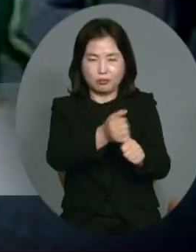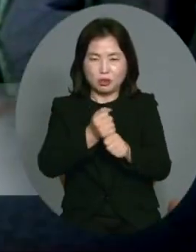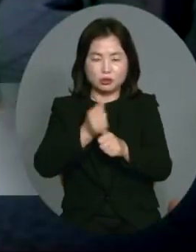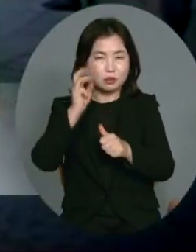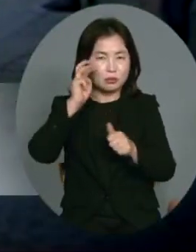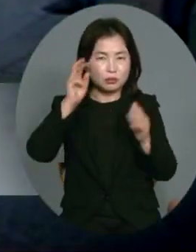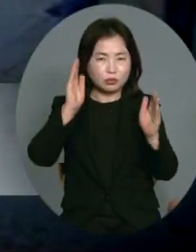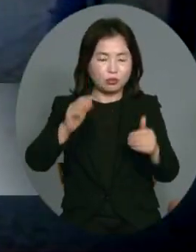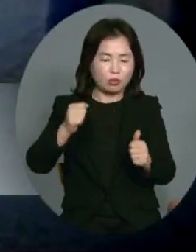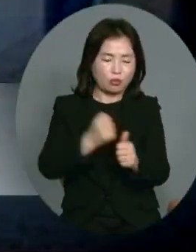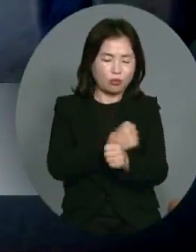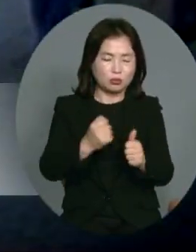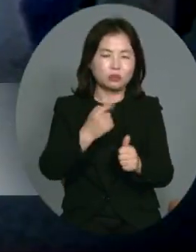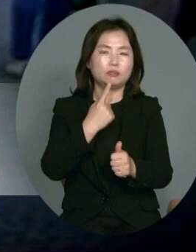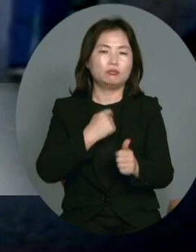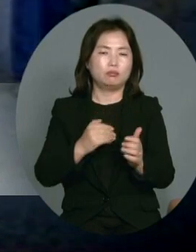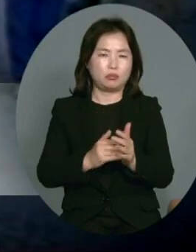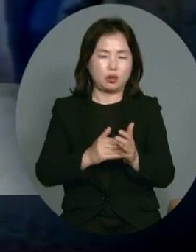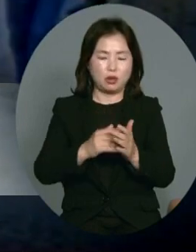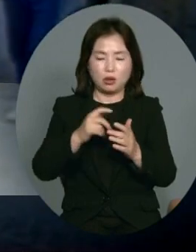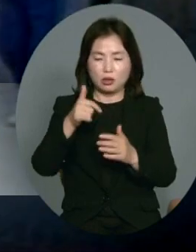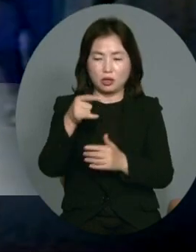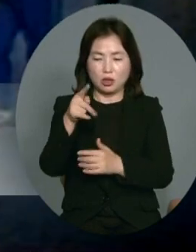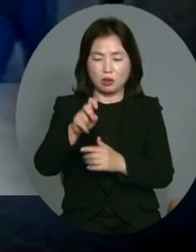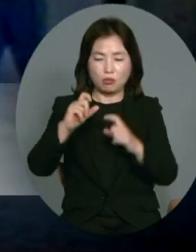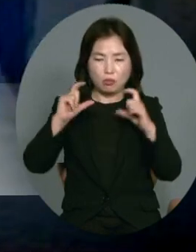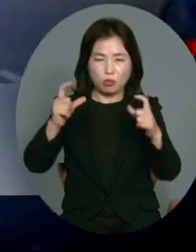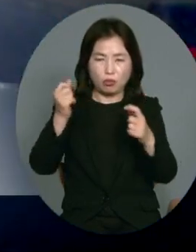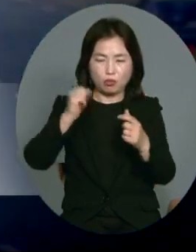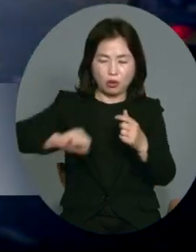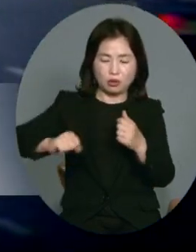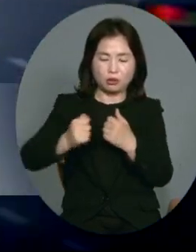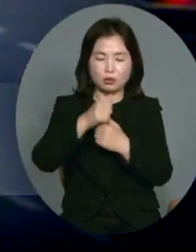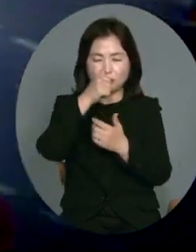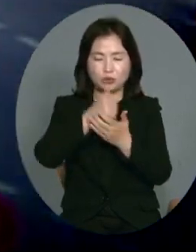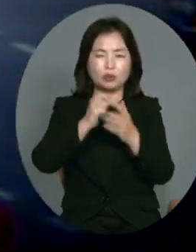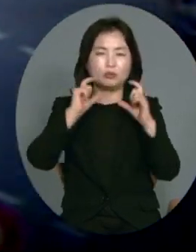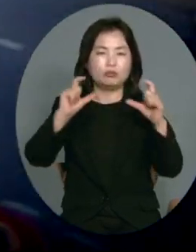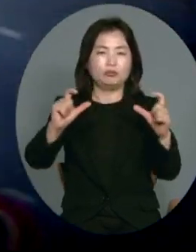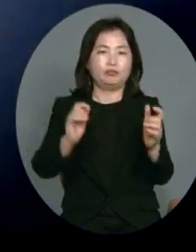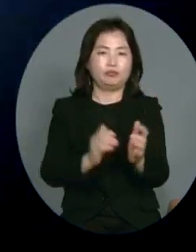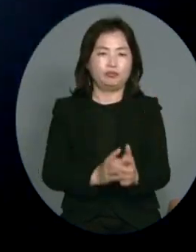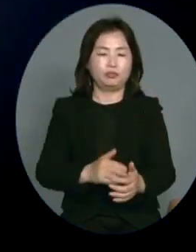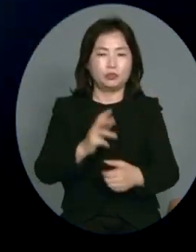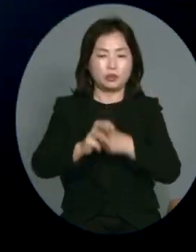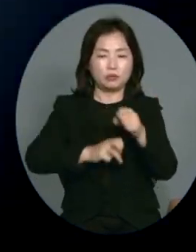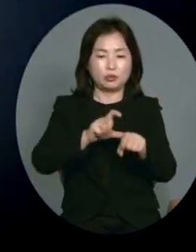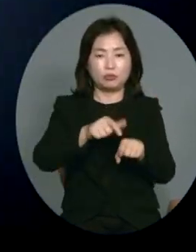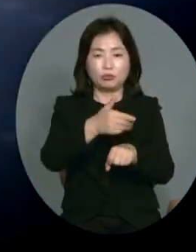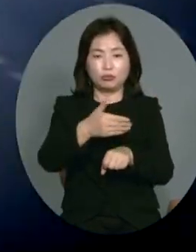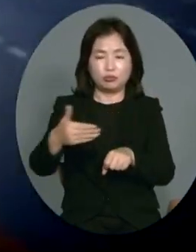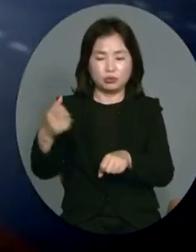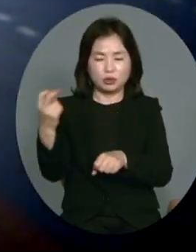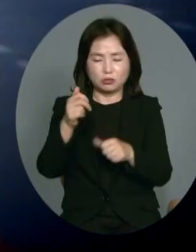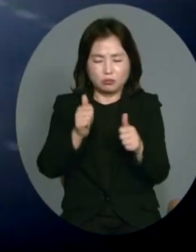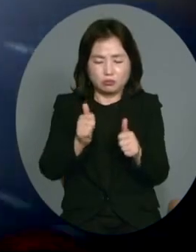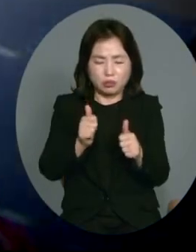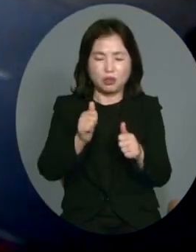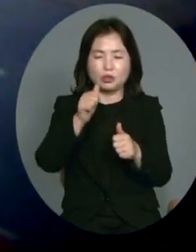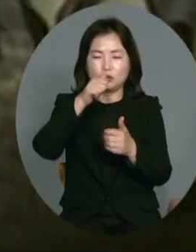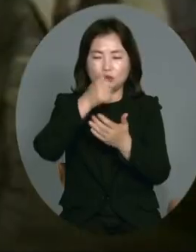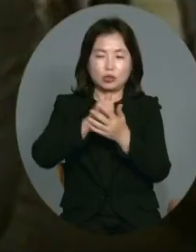30일 동안 고문을 당했고 개헌포고령 위반으로 유죄 선고를 받았습니다. 30년이 지나 재심을 통해